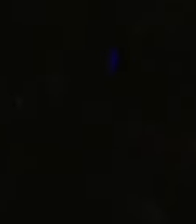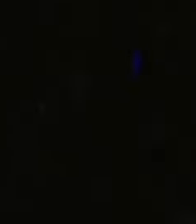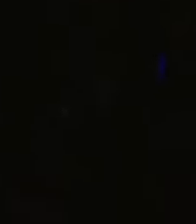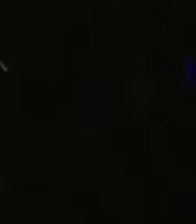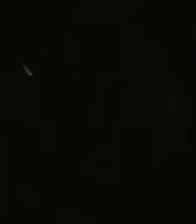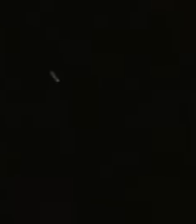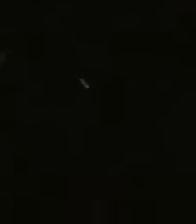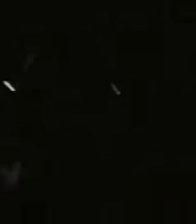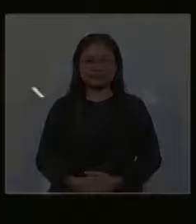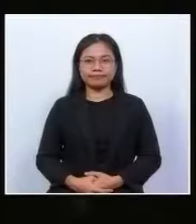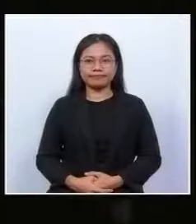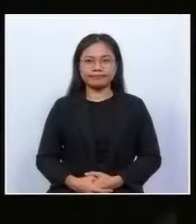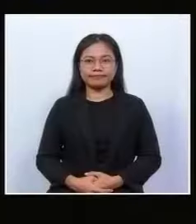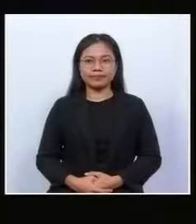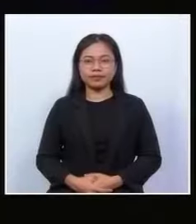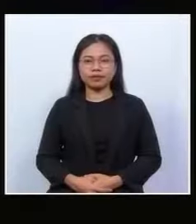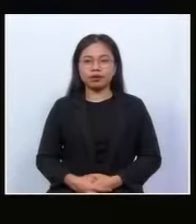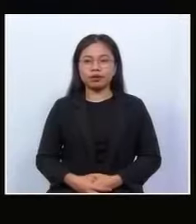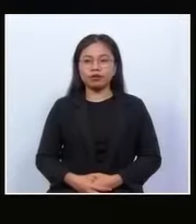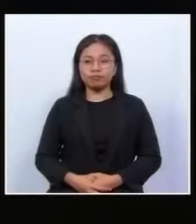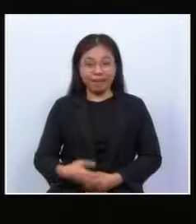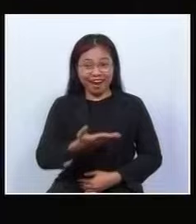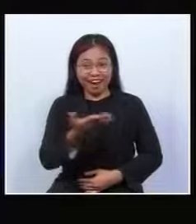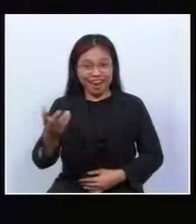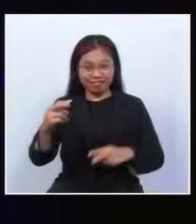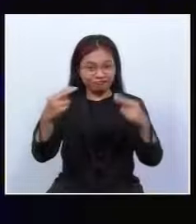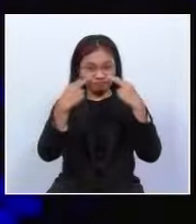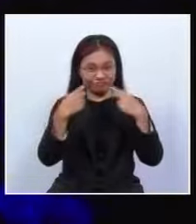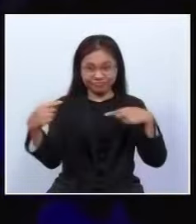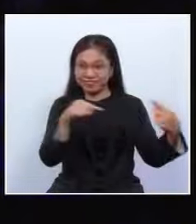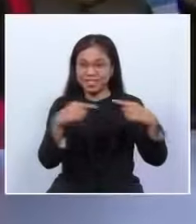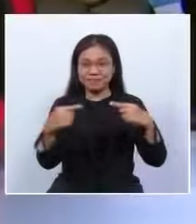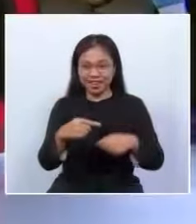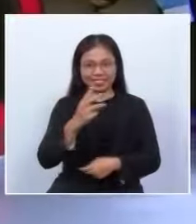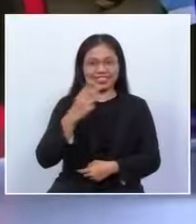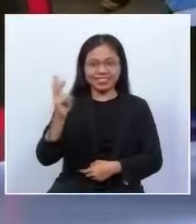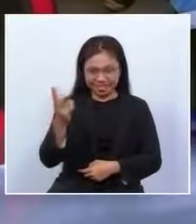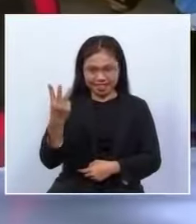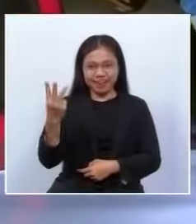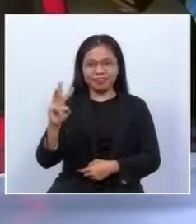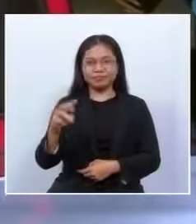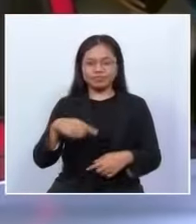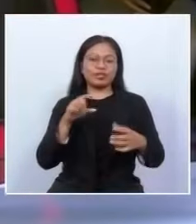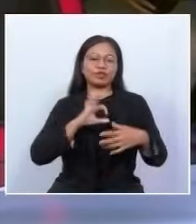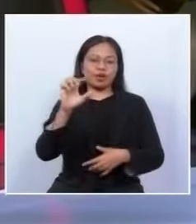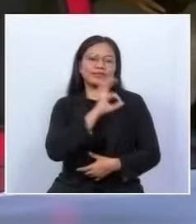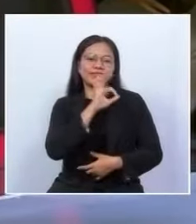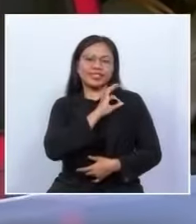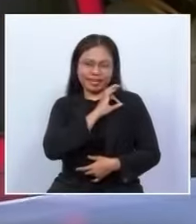data Baik terima kasih Anda masih menyaksikan debat ketiga calon presiden Pemilu tah